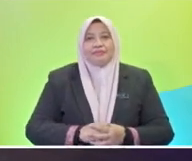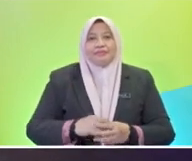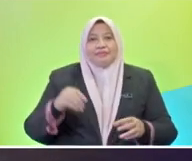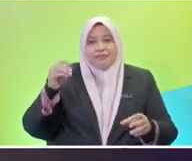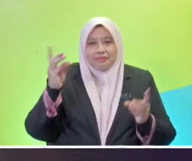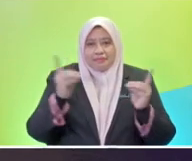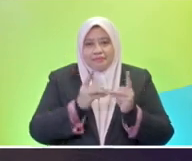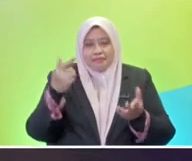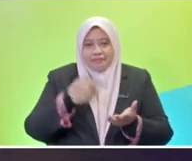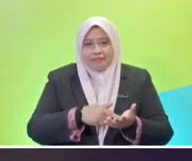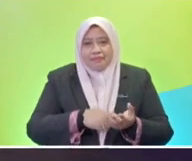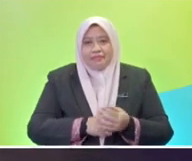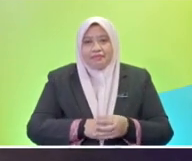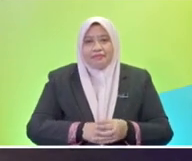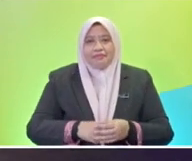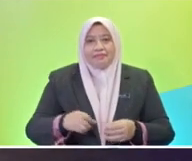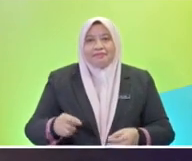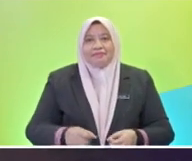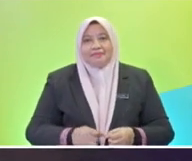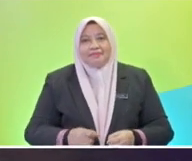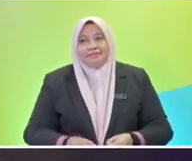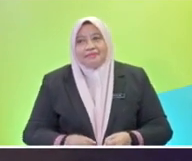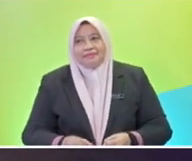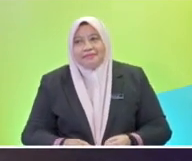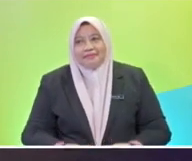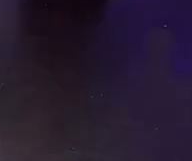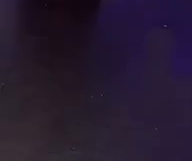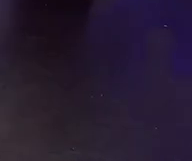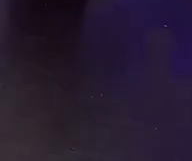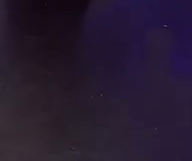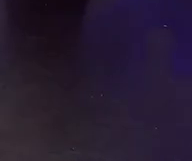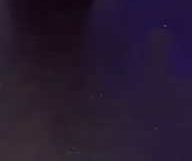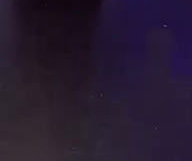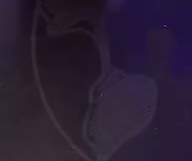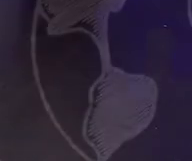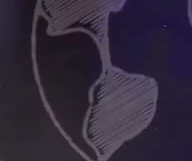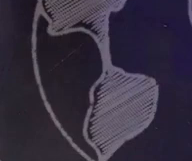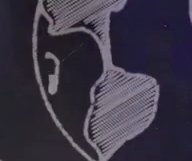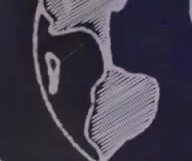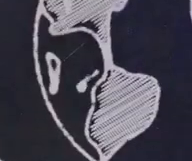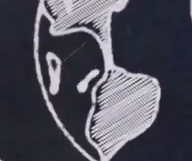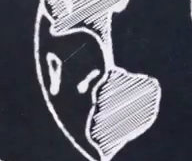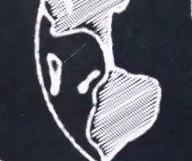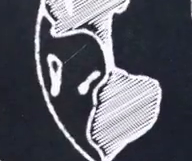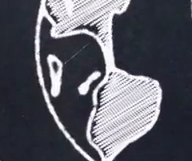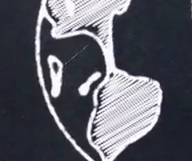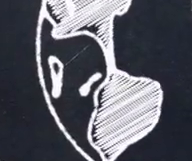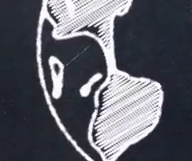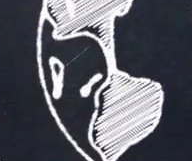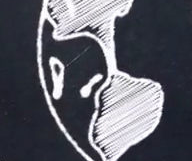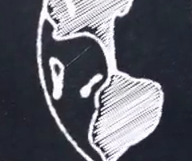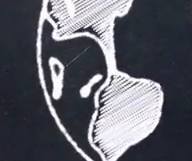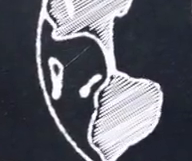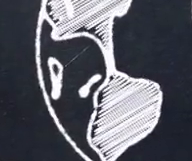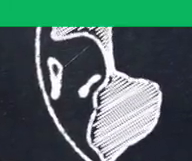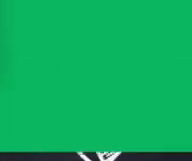dalam Praskola. Saya sebatang pokok. Pokok. Buat makanan sendiri.